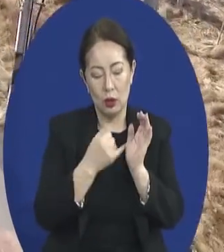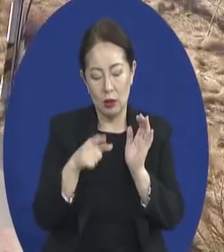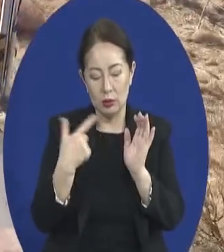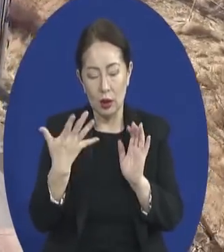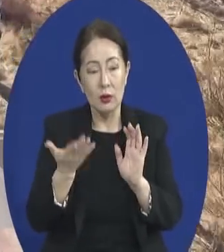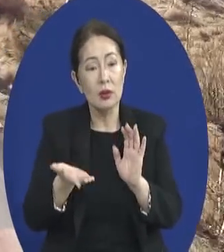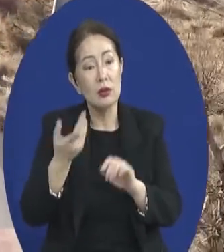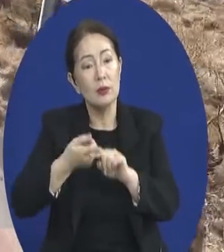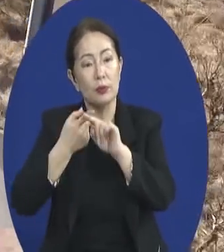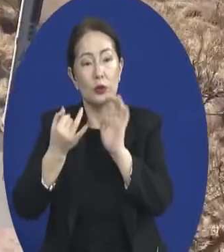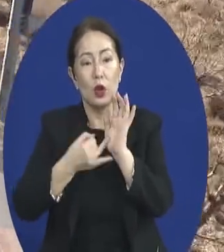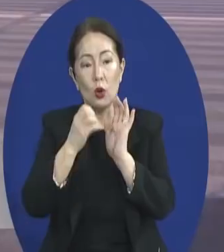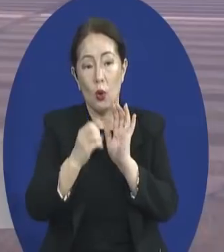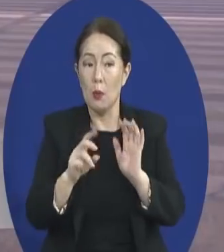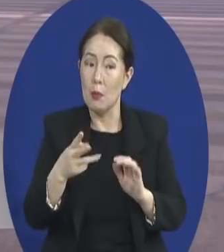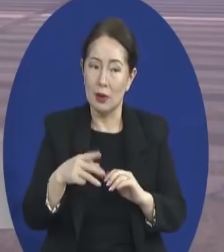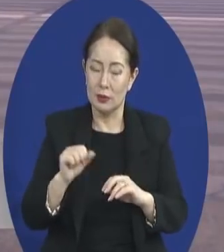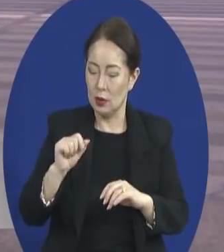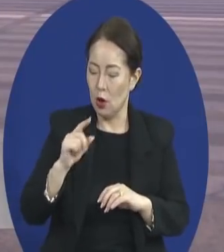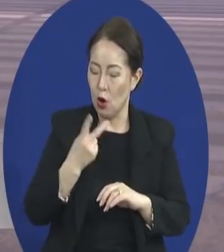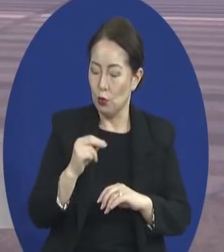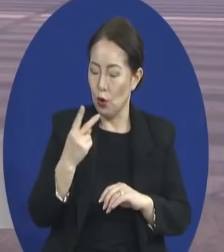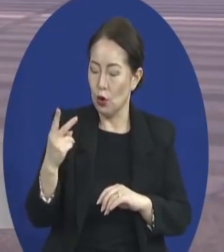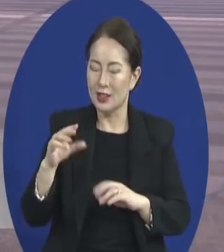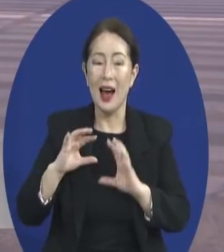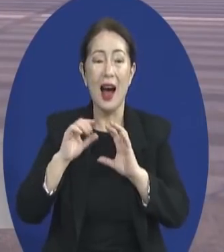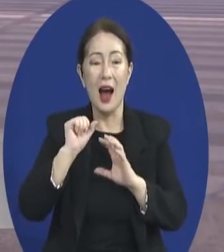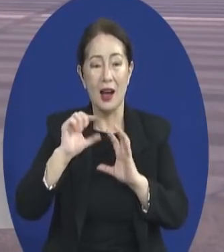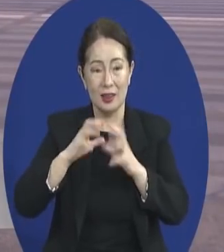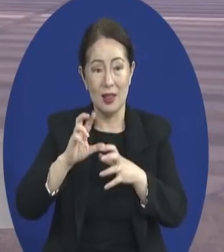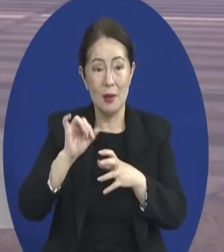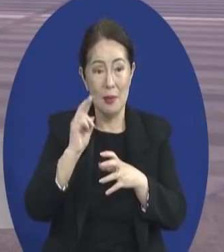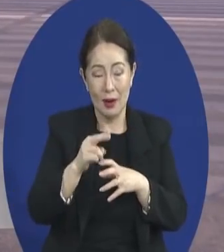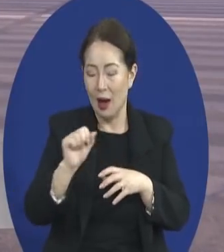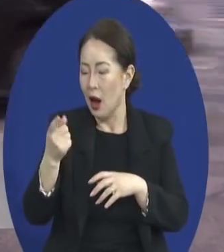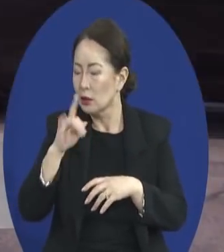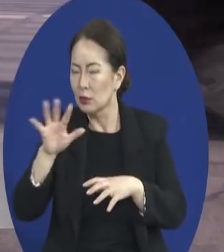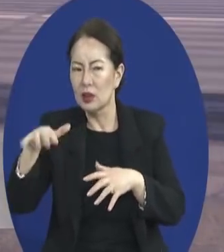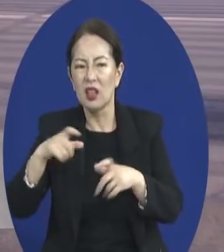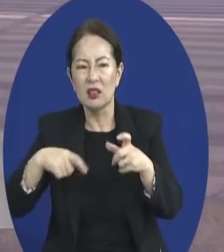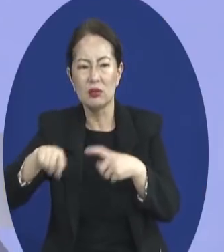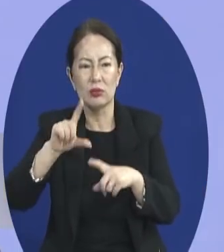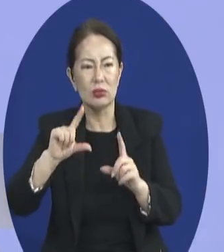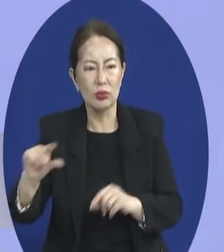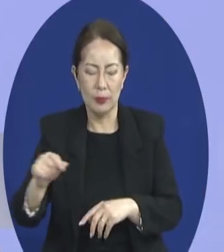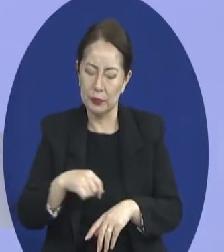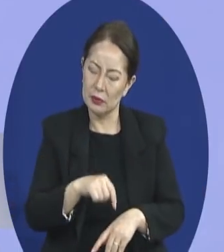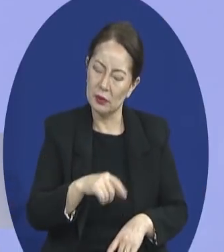байна. 2022 онд Аз Санхүү талаан бүс нутгийн эдийн засгийн сэргэлт суларч, Дэлхийн банк бүс нутгийн төсөөллөө